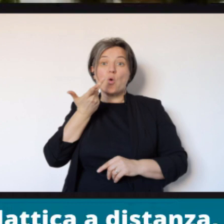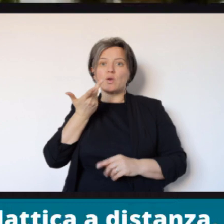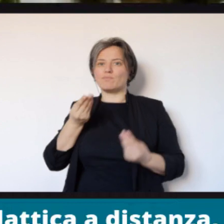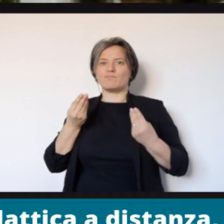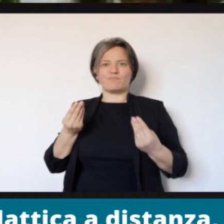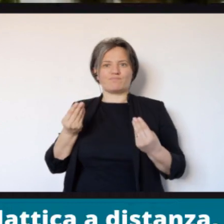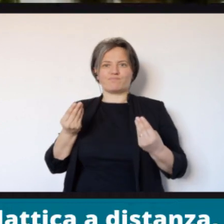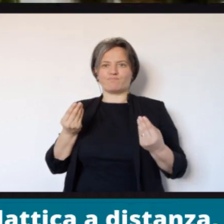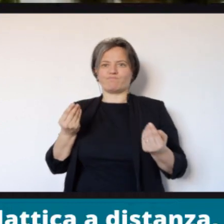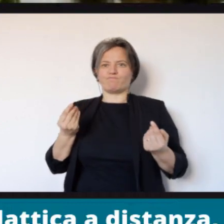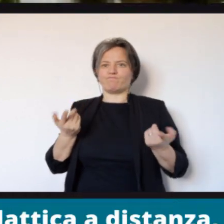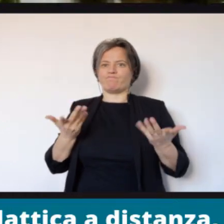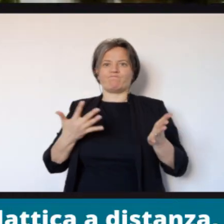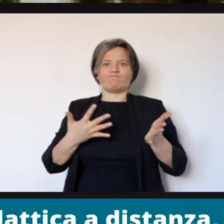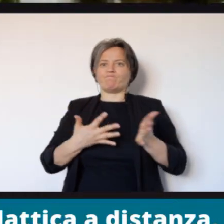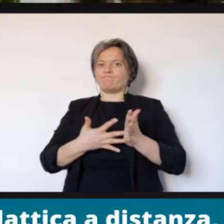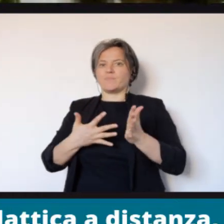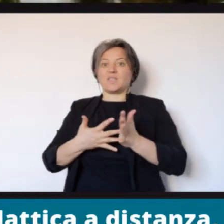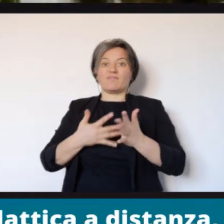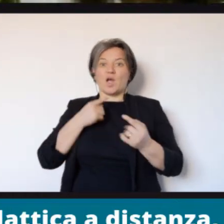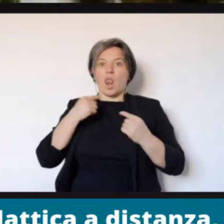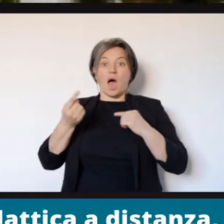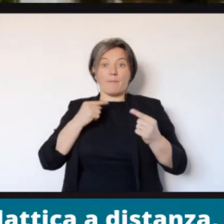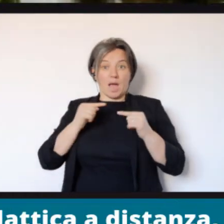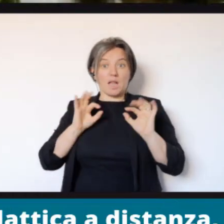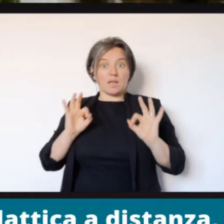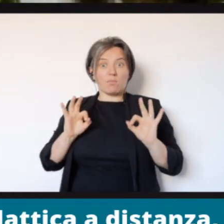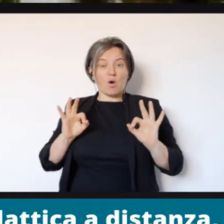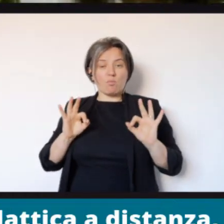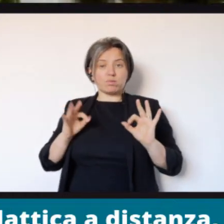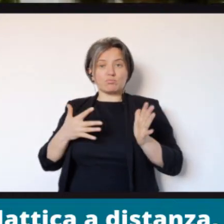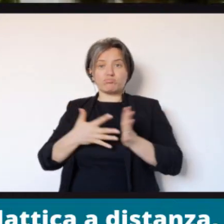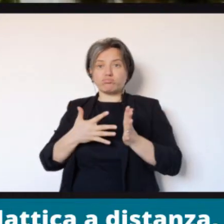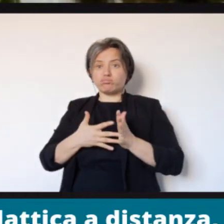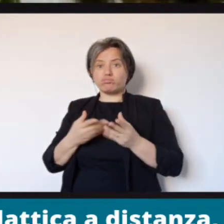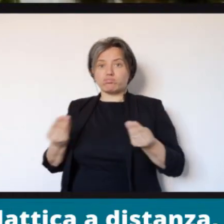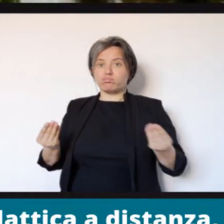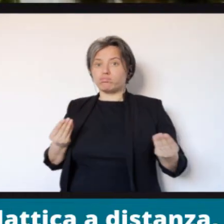genitori lamentano la difficoltà di